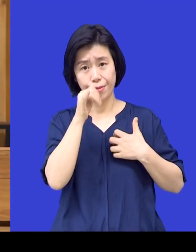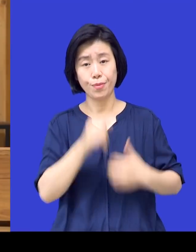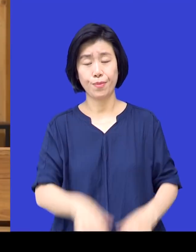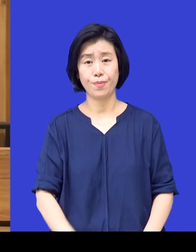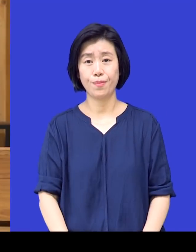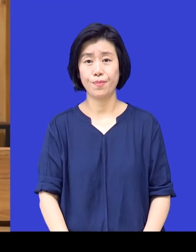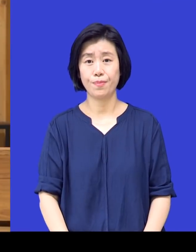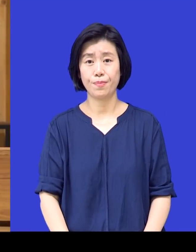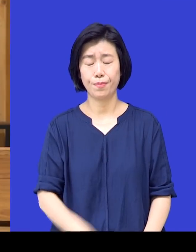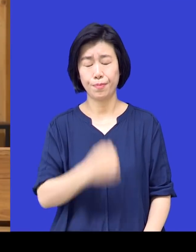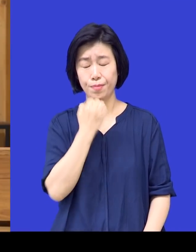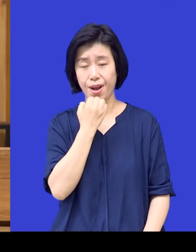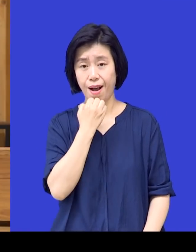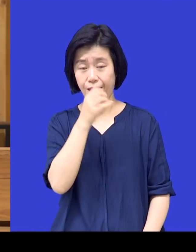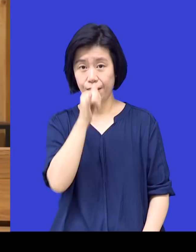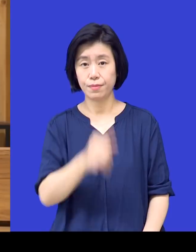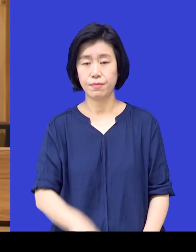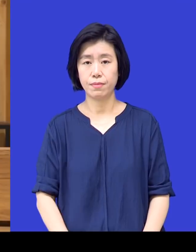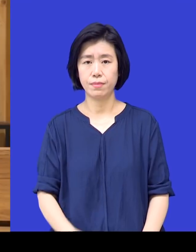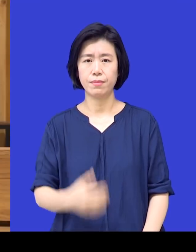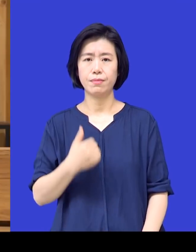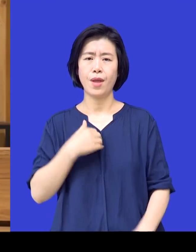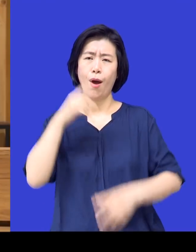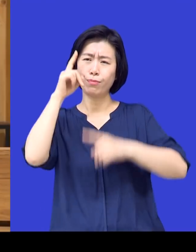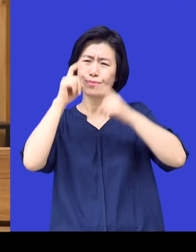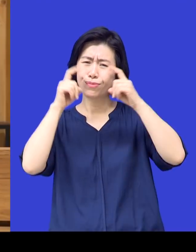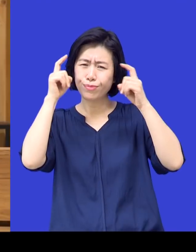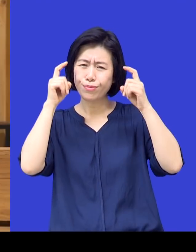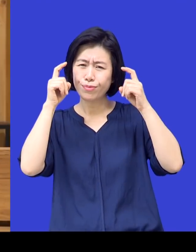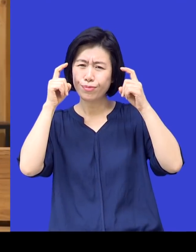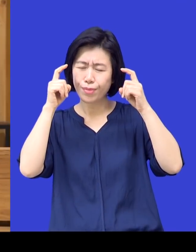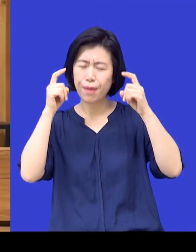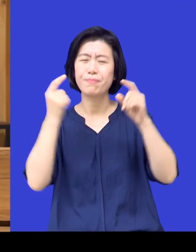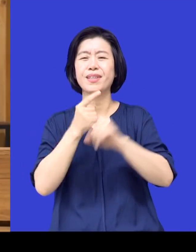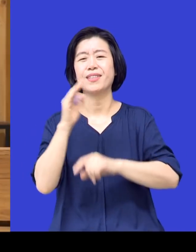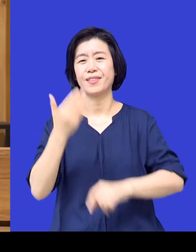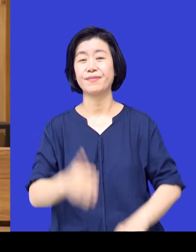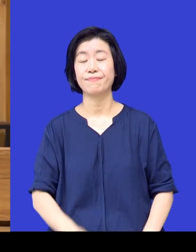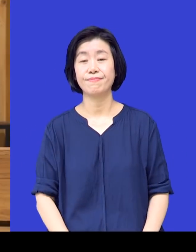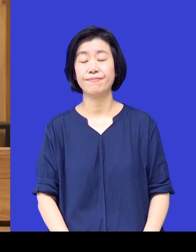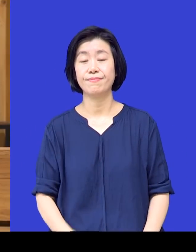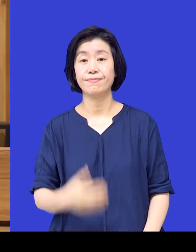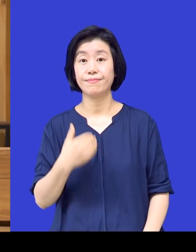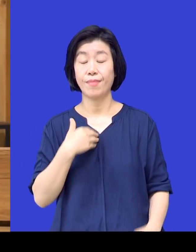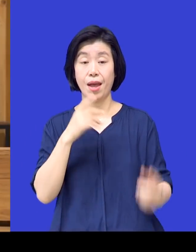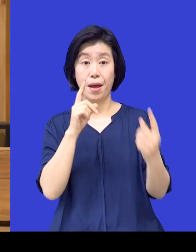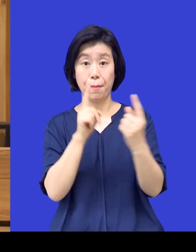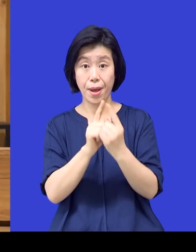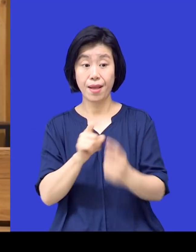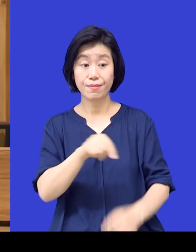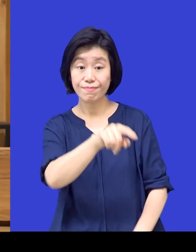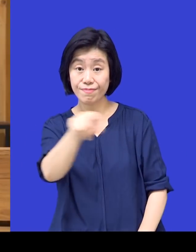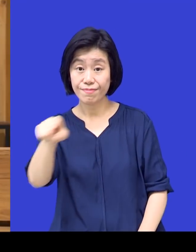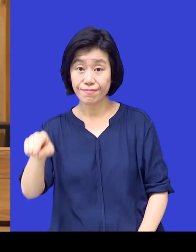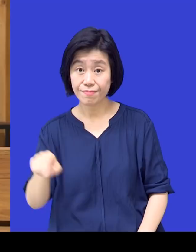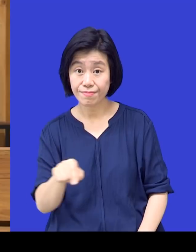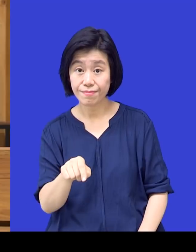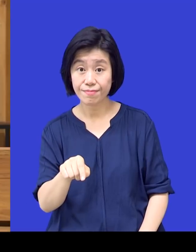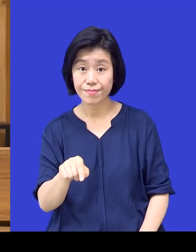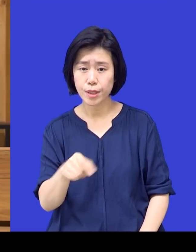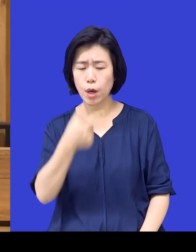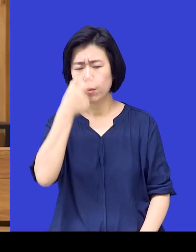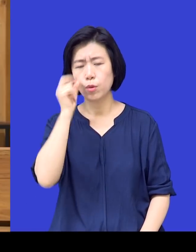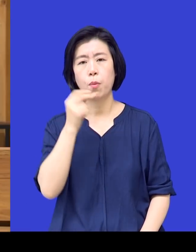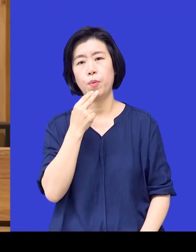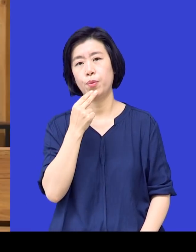오히려 저와 표정이 달라져 있었던 것 같아요. 그러니까 제가 만난 아이들은 그 아이들이 부족함이